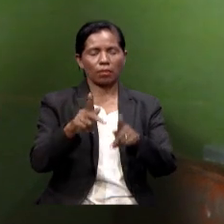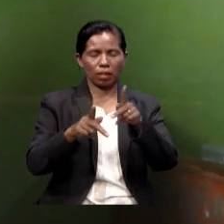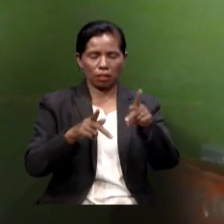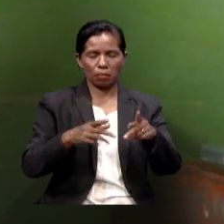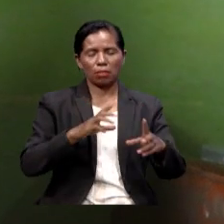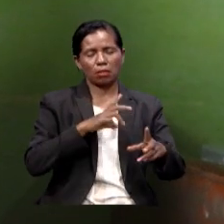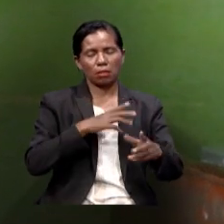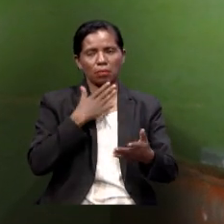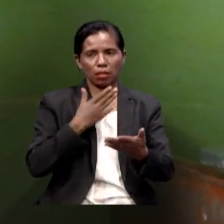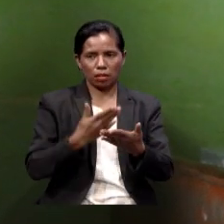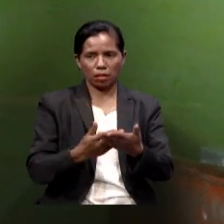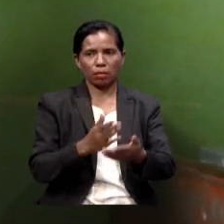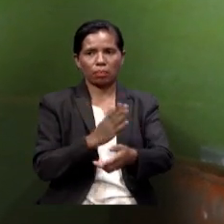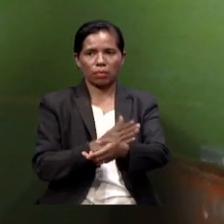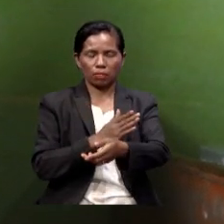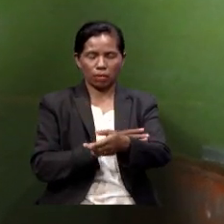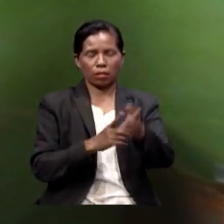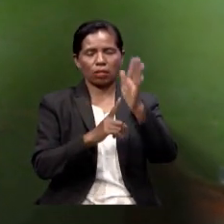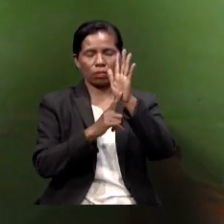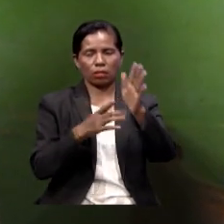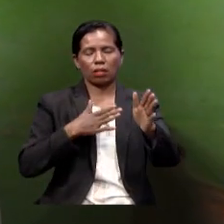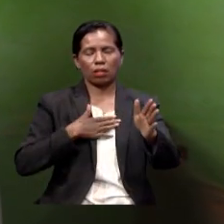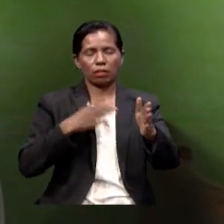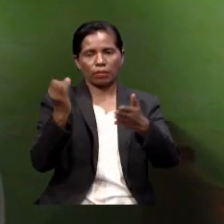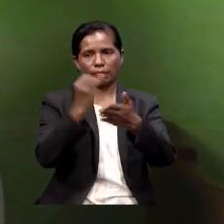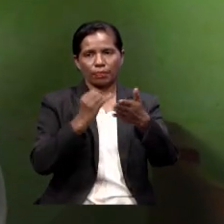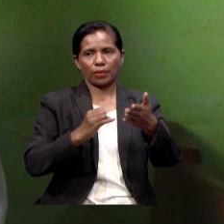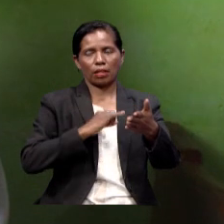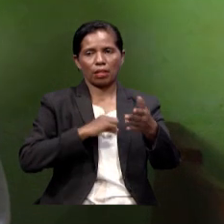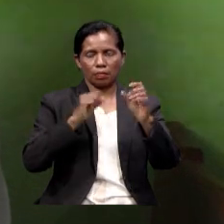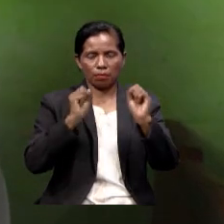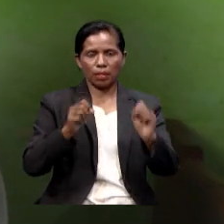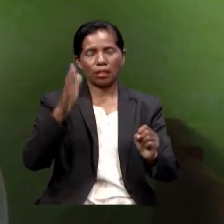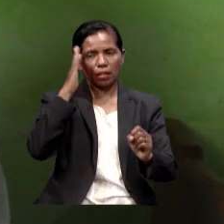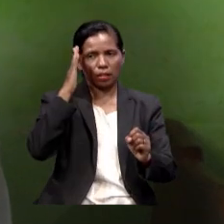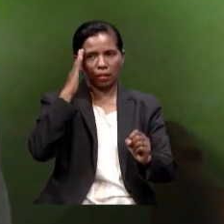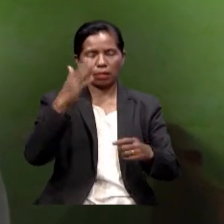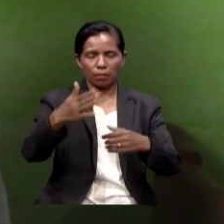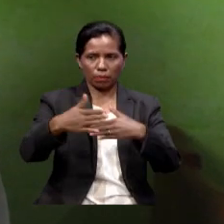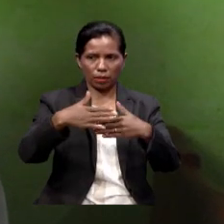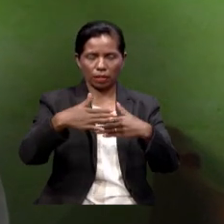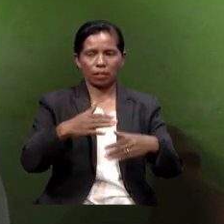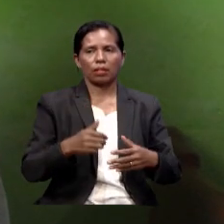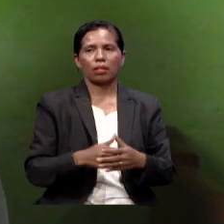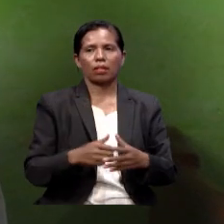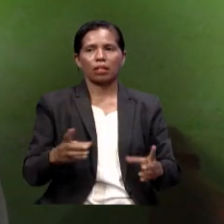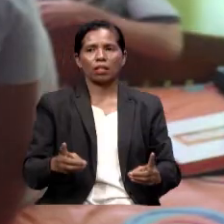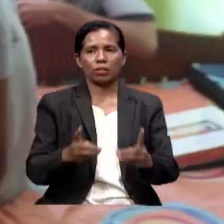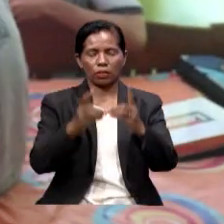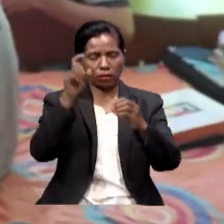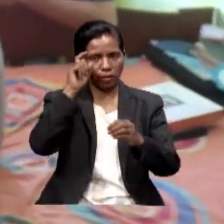ini nih ama promove hau ini pintura sih. Liu sih nih hau bela kunya sih me be basic bawa be hasur monsana